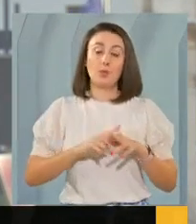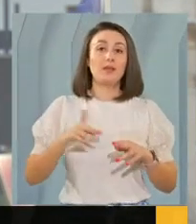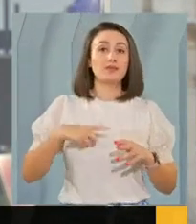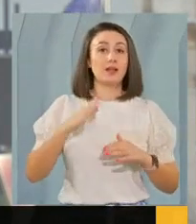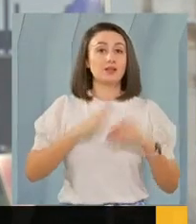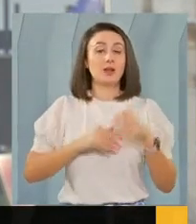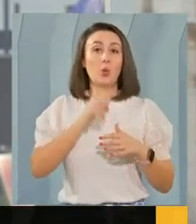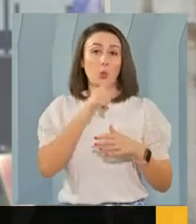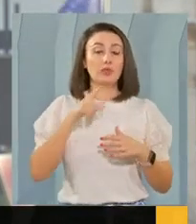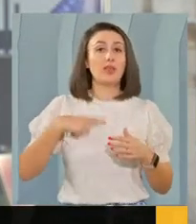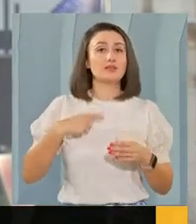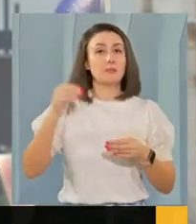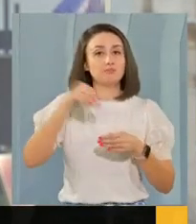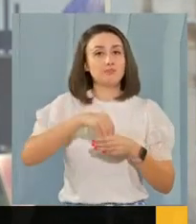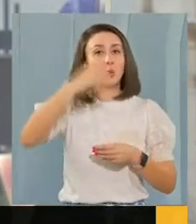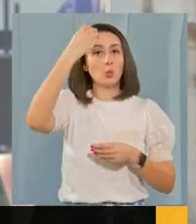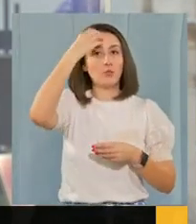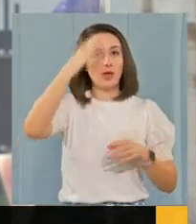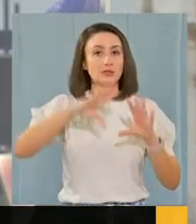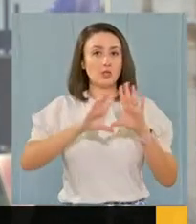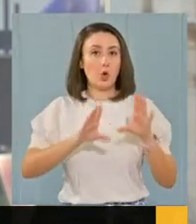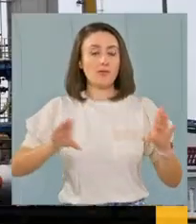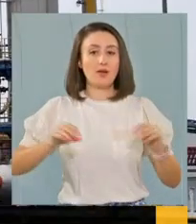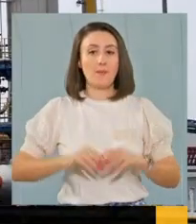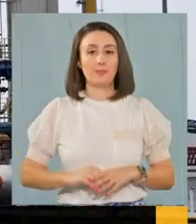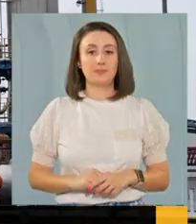clădirea în care se află Guvernul României.